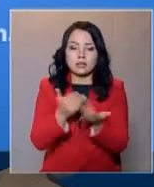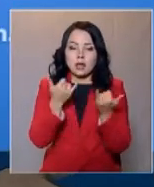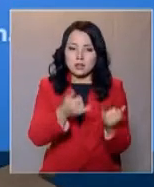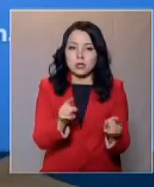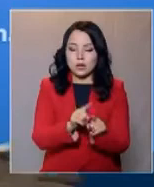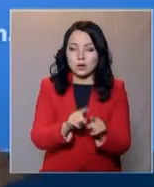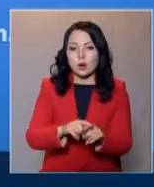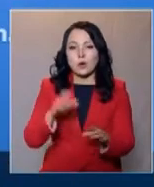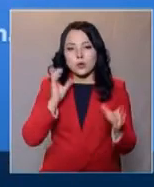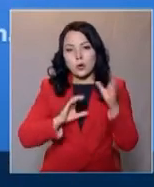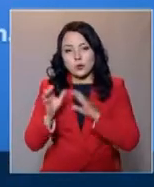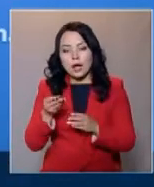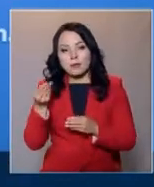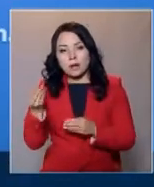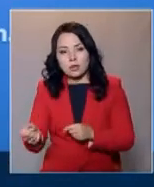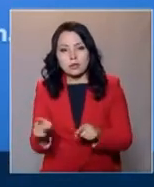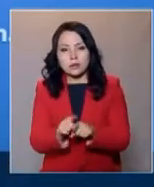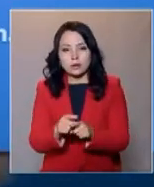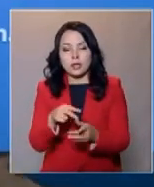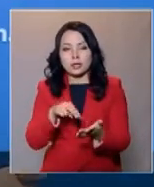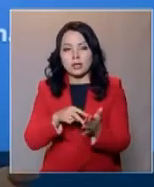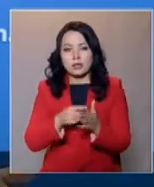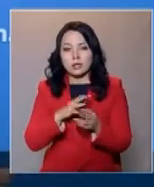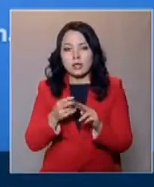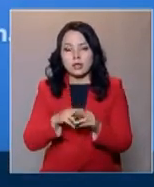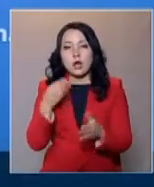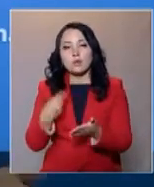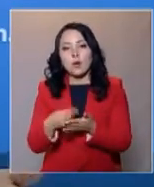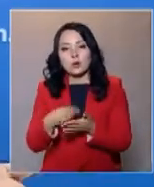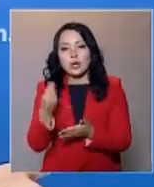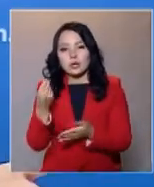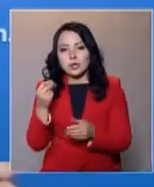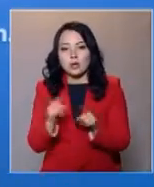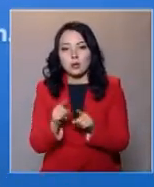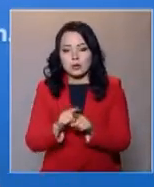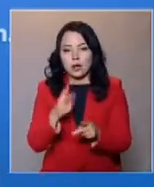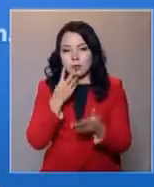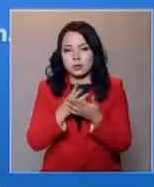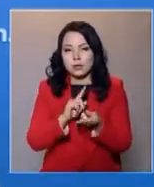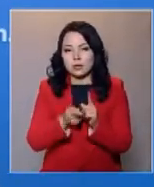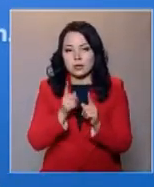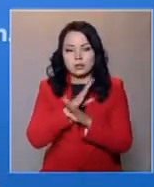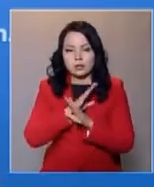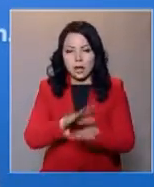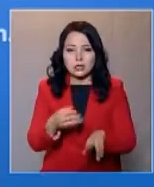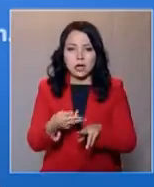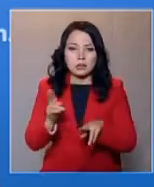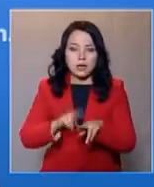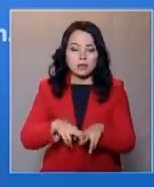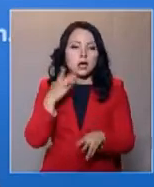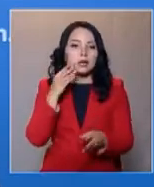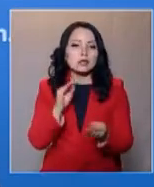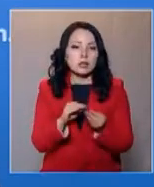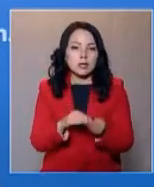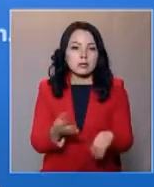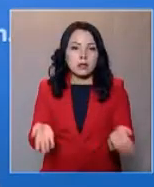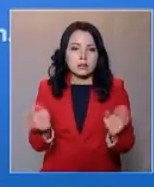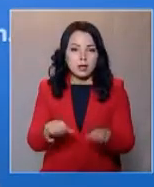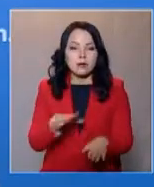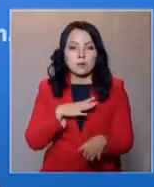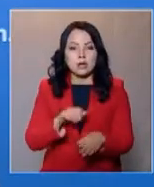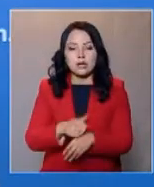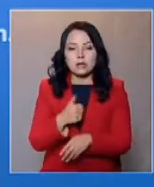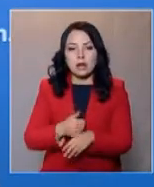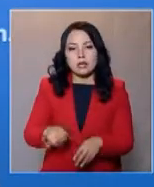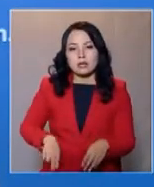между студентами платного отделения или бюджетных отделений особой дифференциации не было. Поэтому ректора